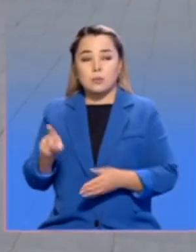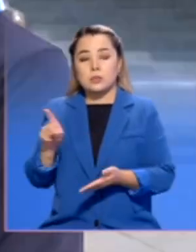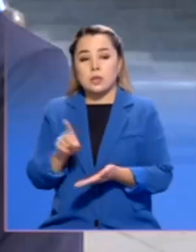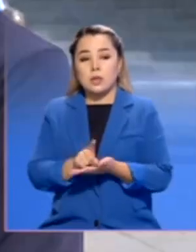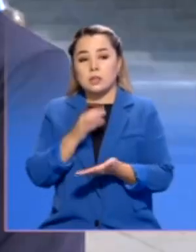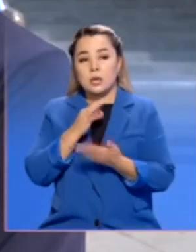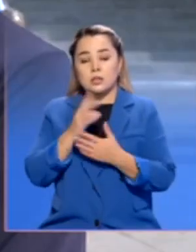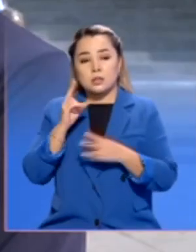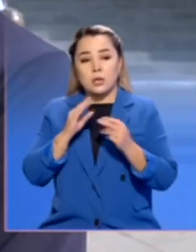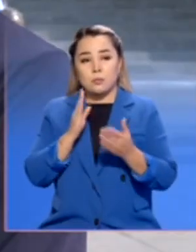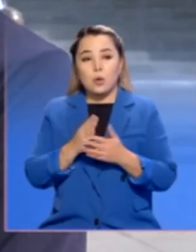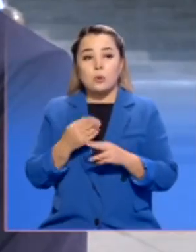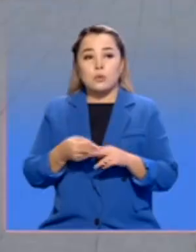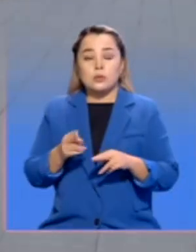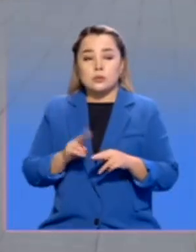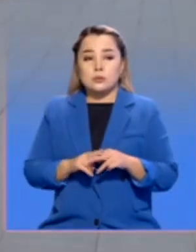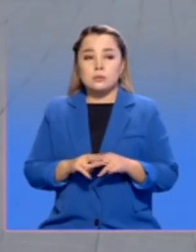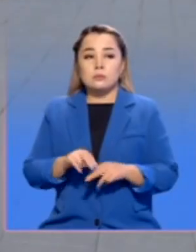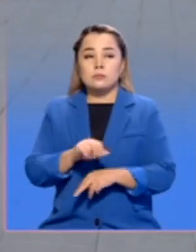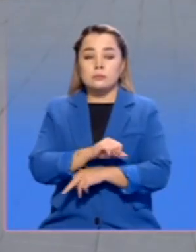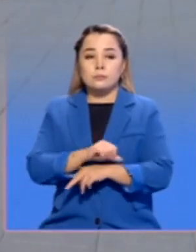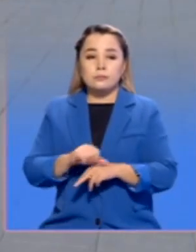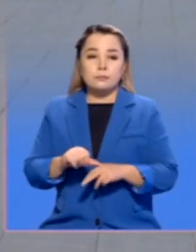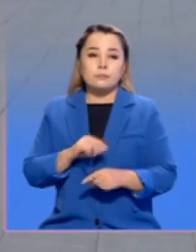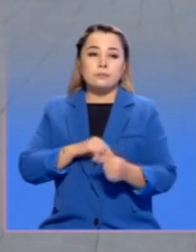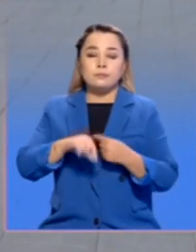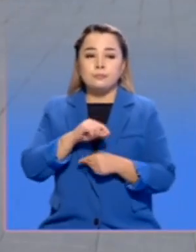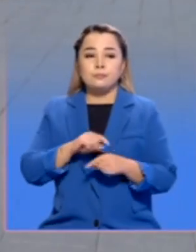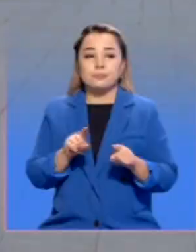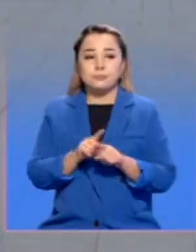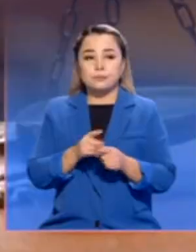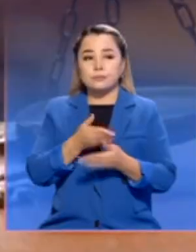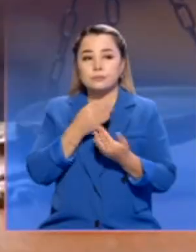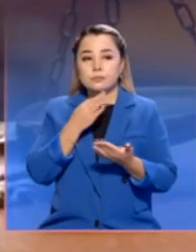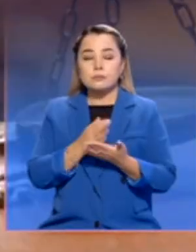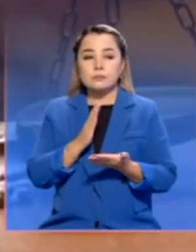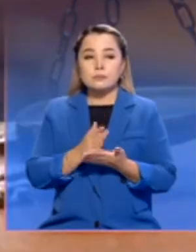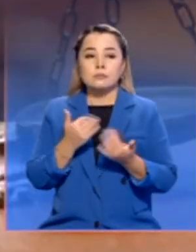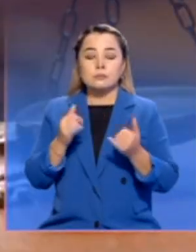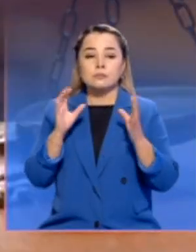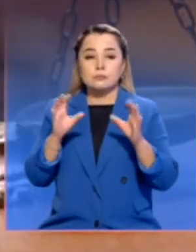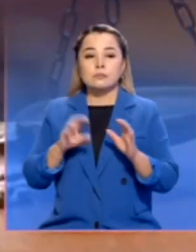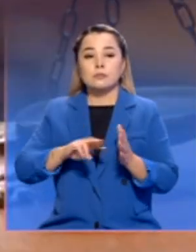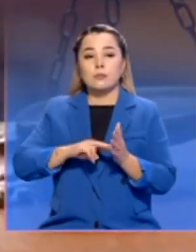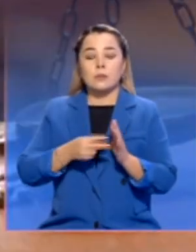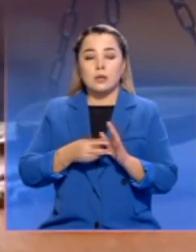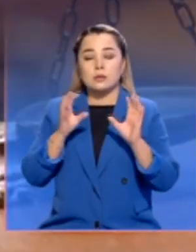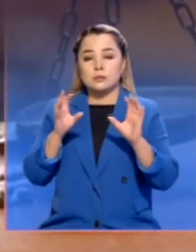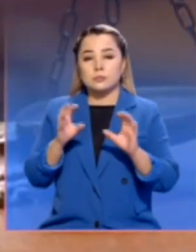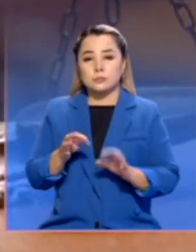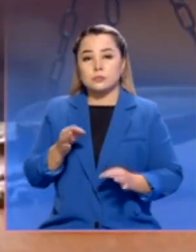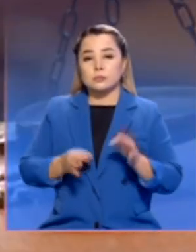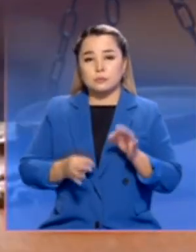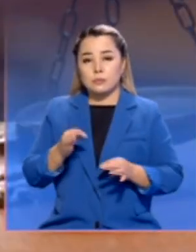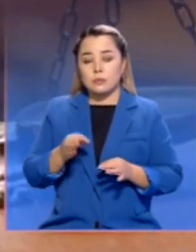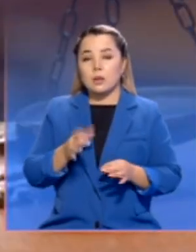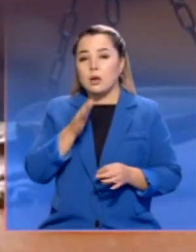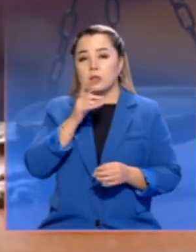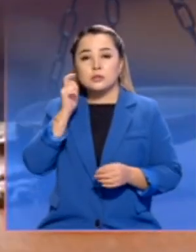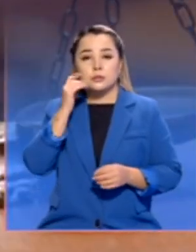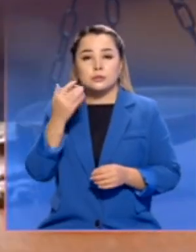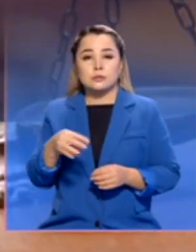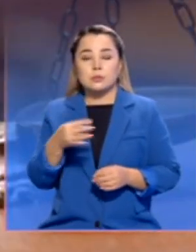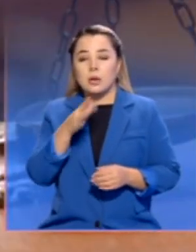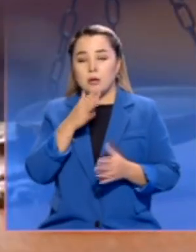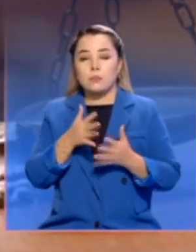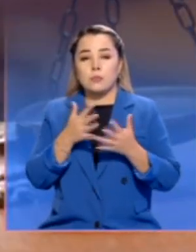деп есептеймін. Өйткені сырттан мүдделік әсері болмайды деп есептеймін. Бірақ заң жобасында конституциялық сотқа жасы 40-тан асқан,